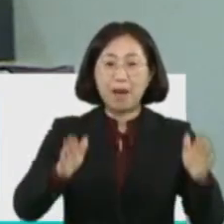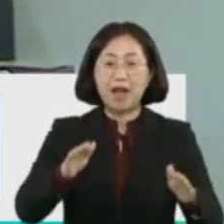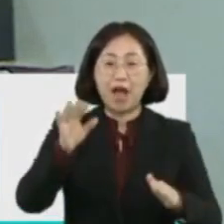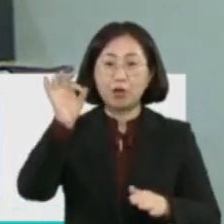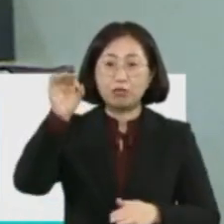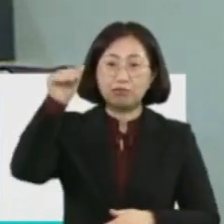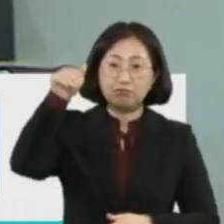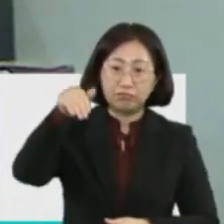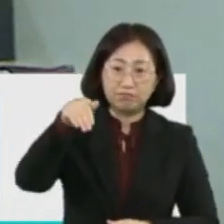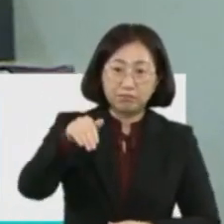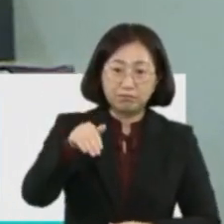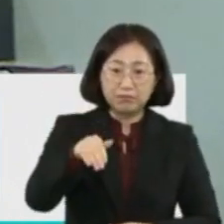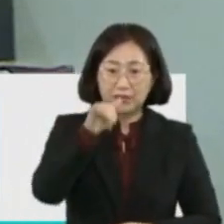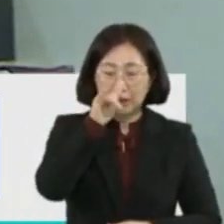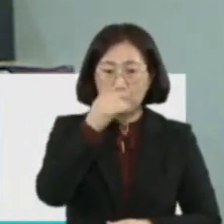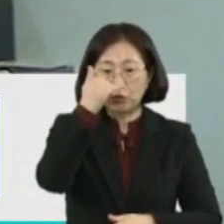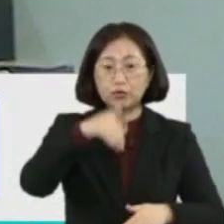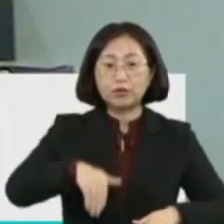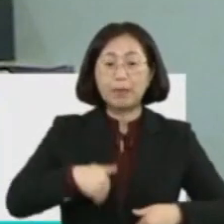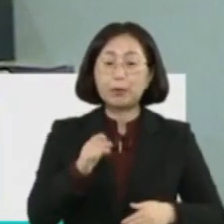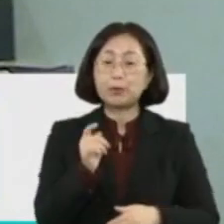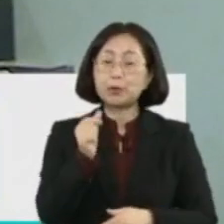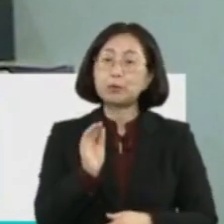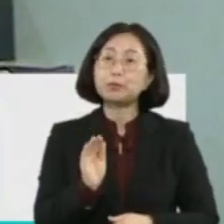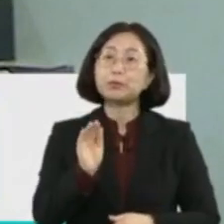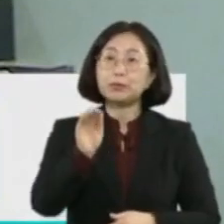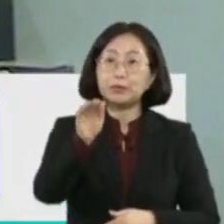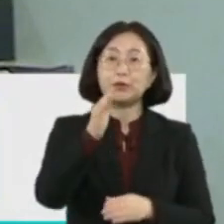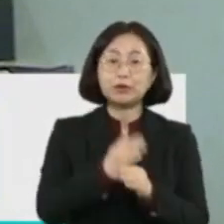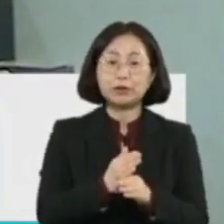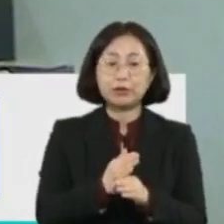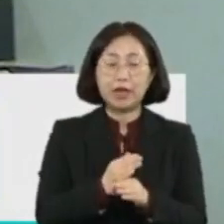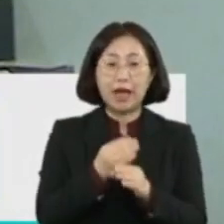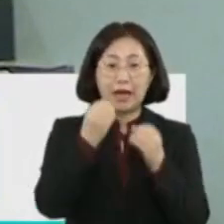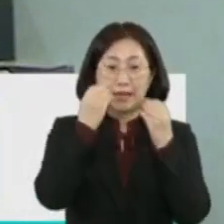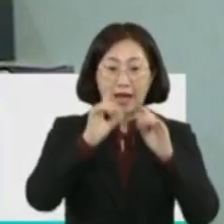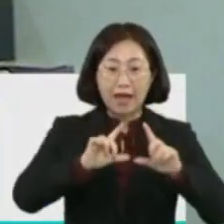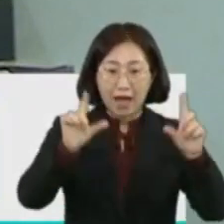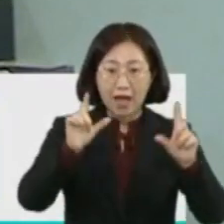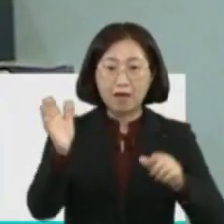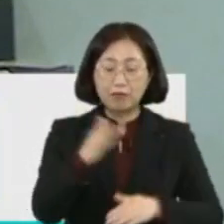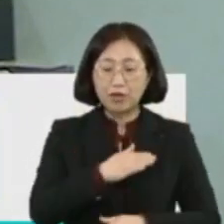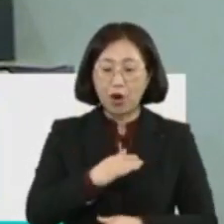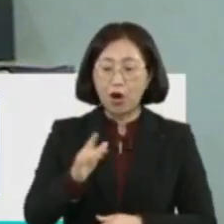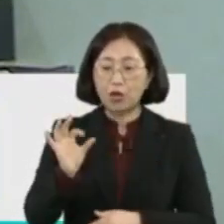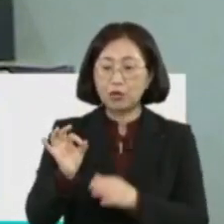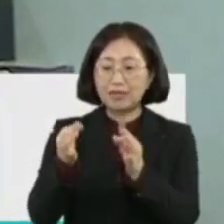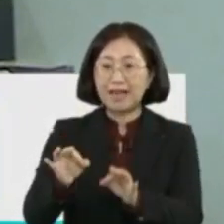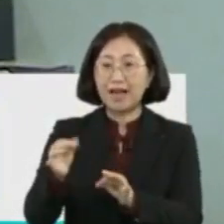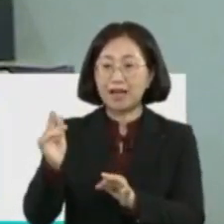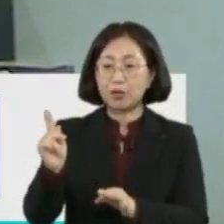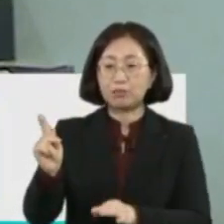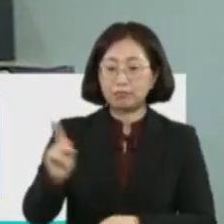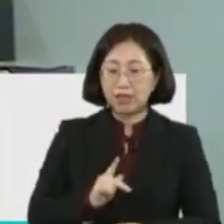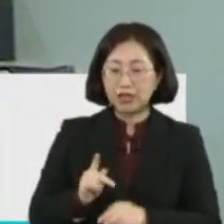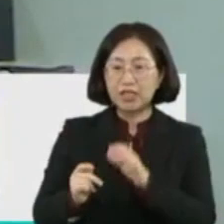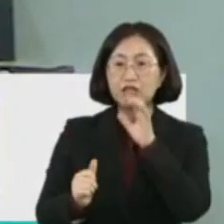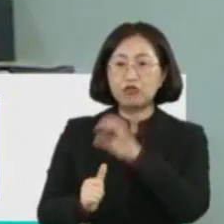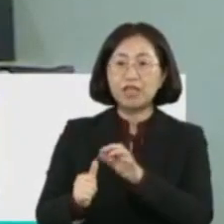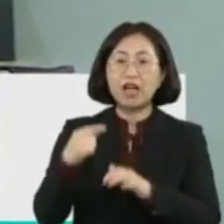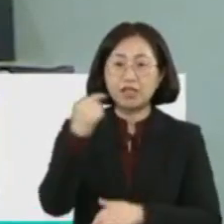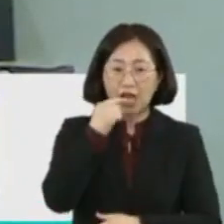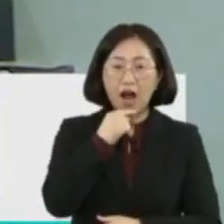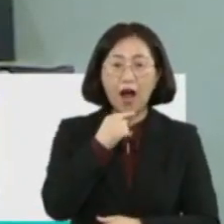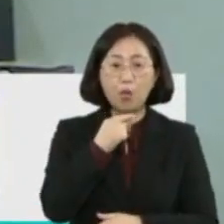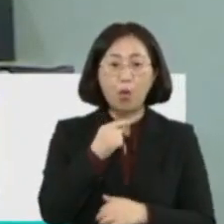충남도 상승폭이 축소되고 있습니다. 새해부터 대출 규제가 더 강화되고 코로나19 등으로 묶여있던 공급